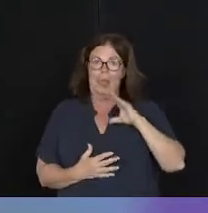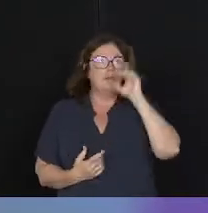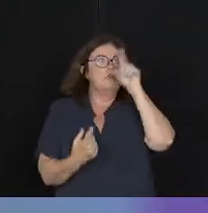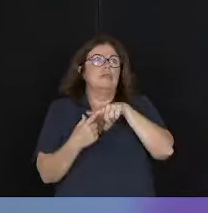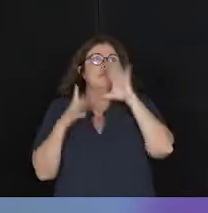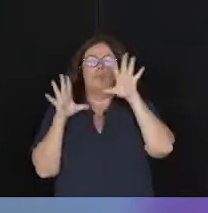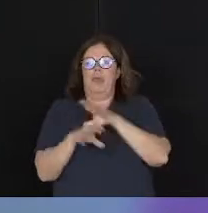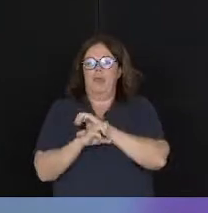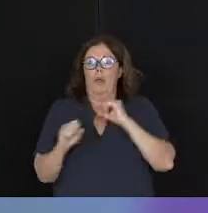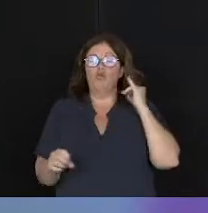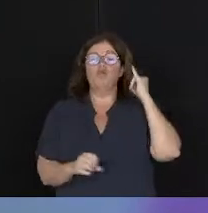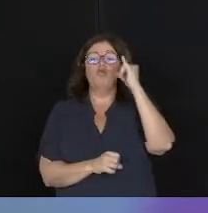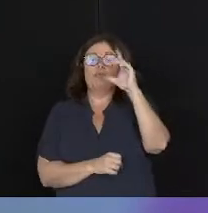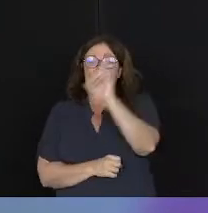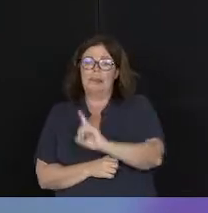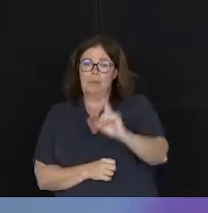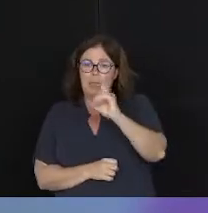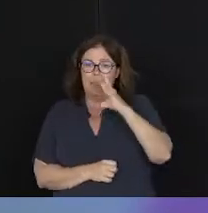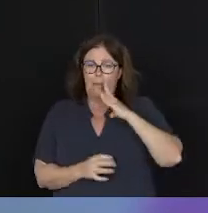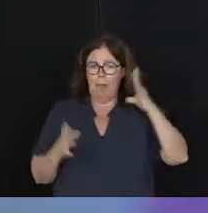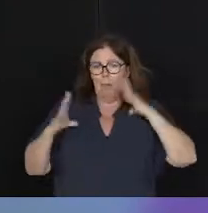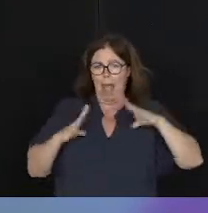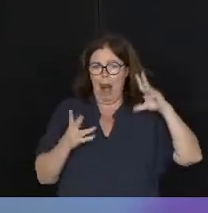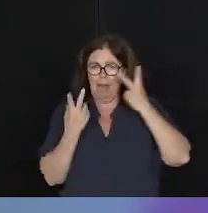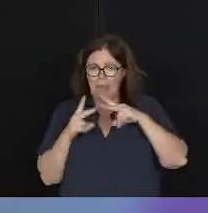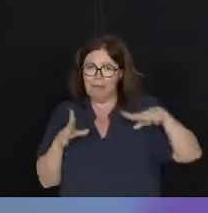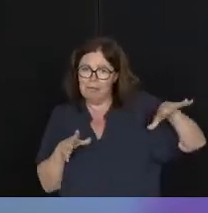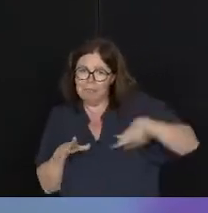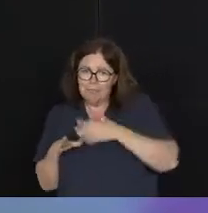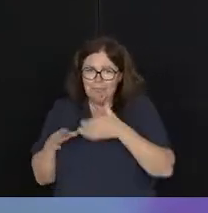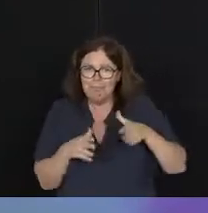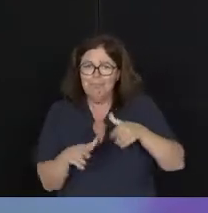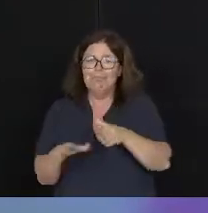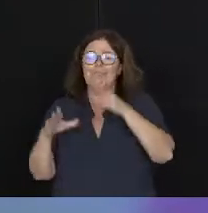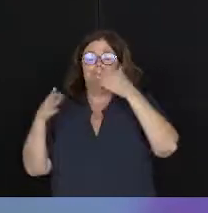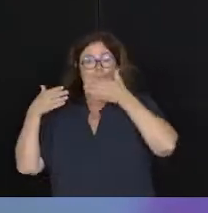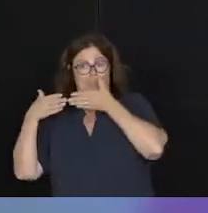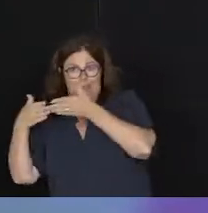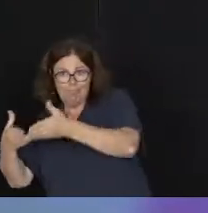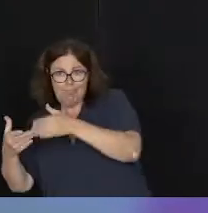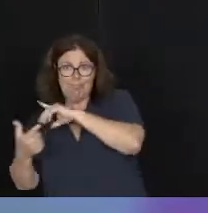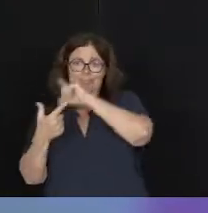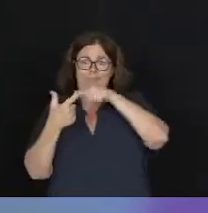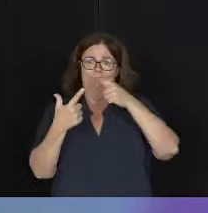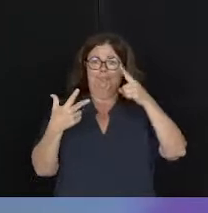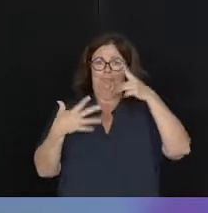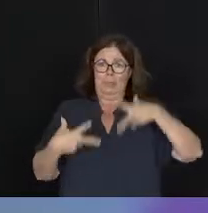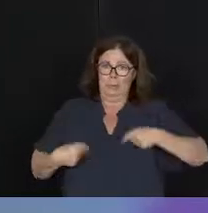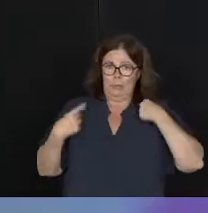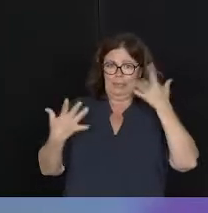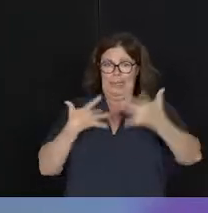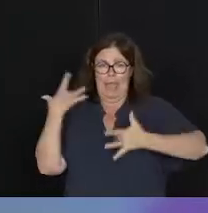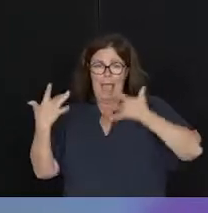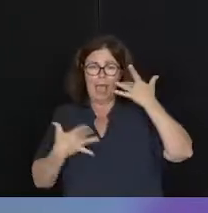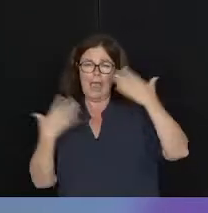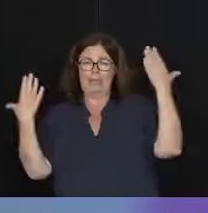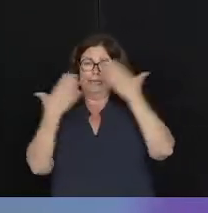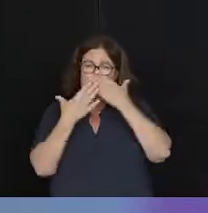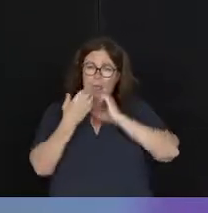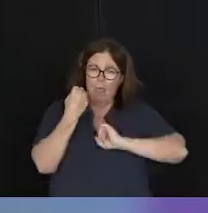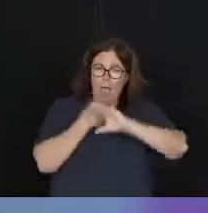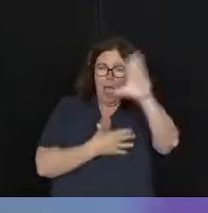avez jusqu'à dimanche des balades urbaines, des balades en mer, des ateliers de théâtre, de cinéma,